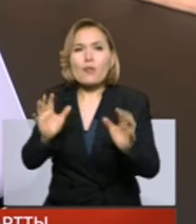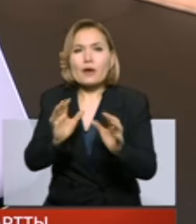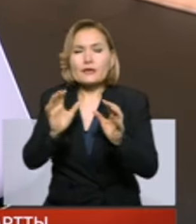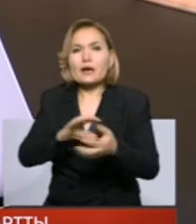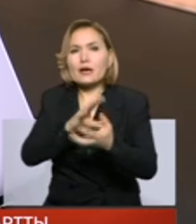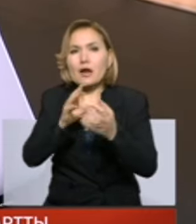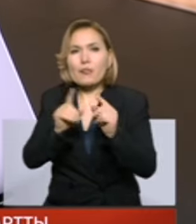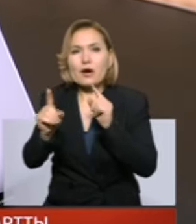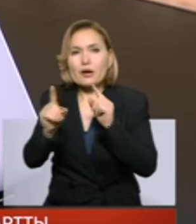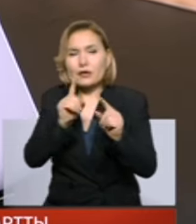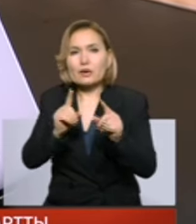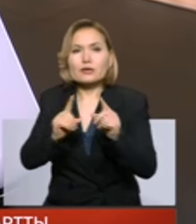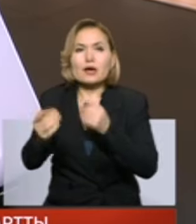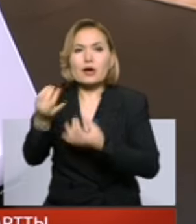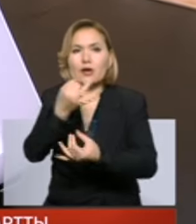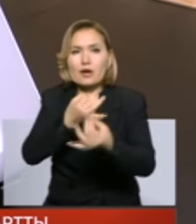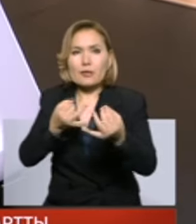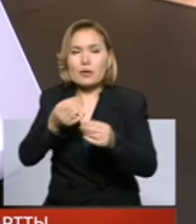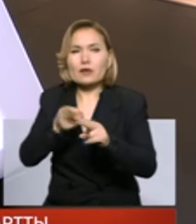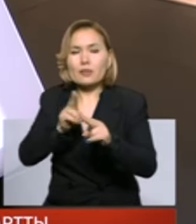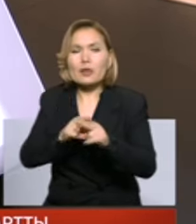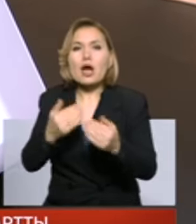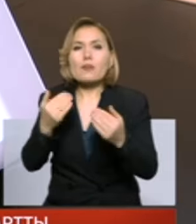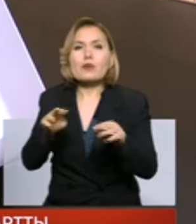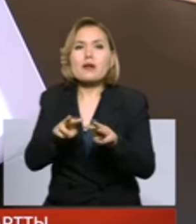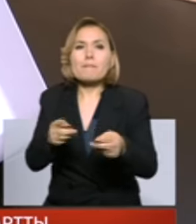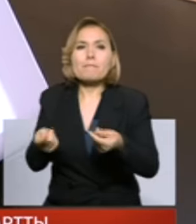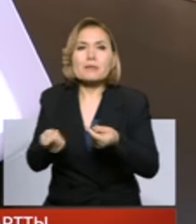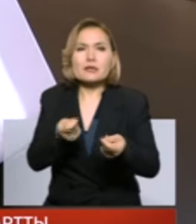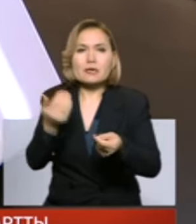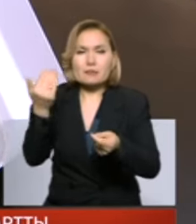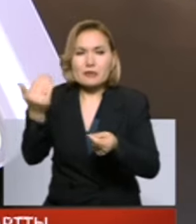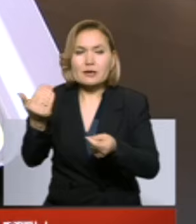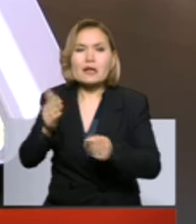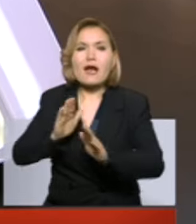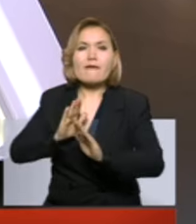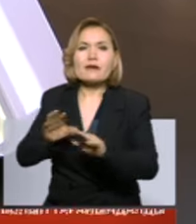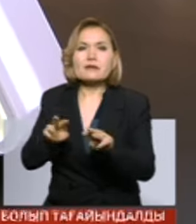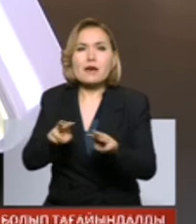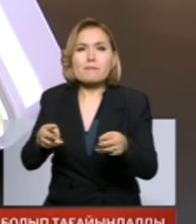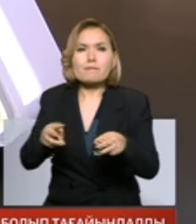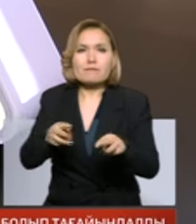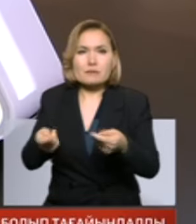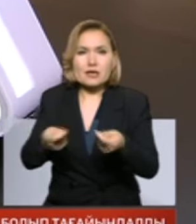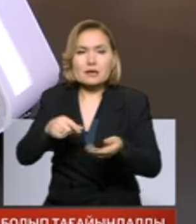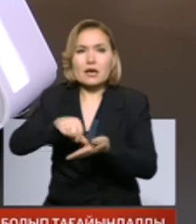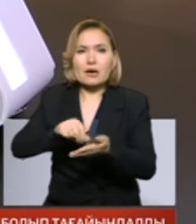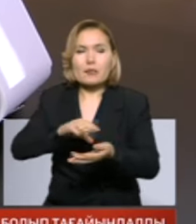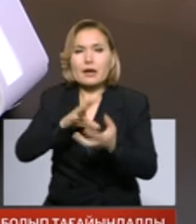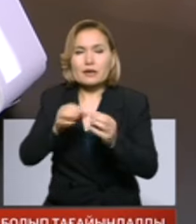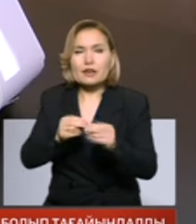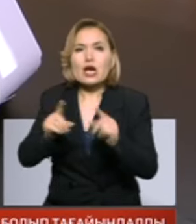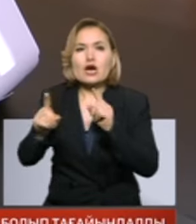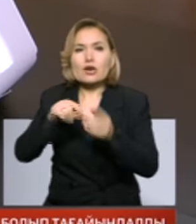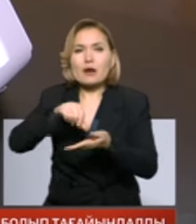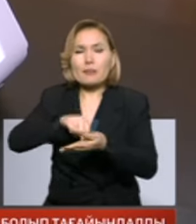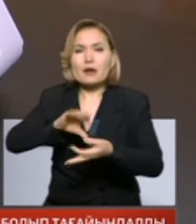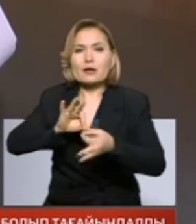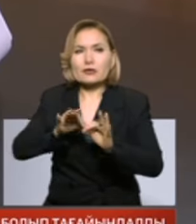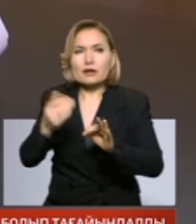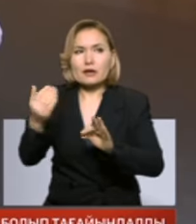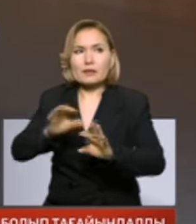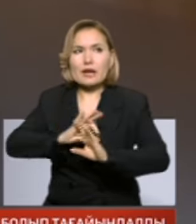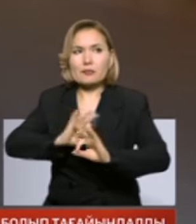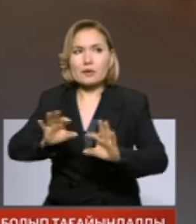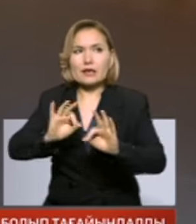сақтау конвенциясының кезекті отырысында экология және табиғи ресурстар вице-министрі айтты. Толығырақ жиынға қатысқан тілшіміздің